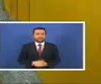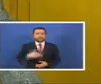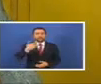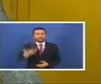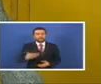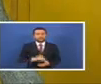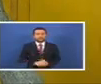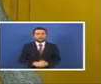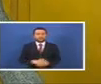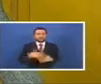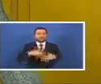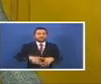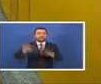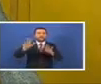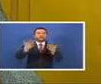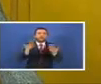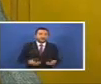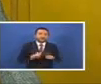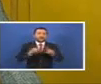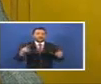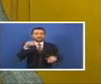Önümüzde referandum var.